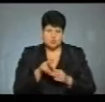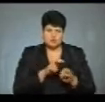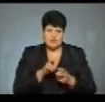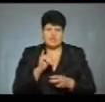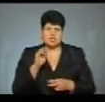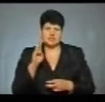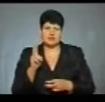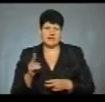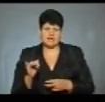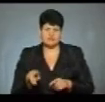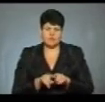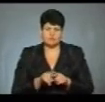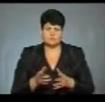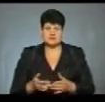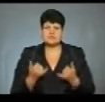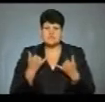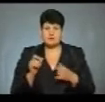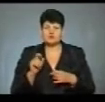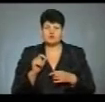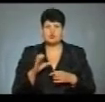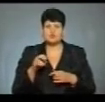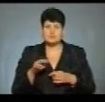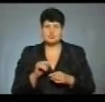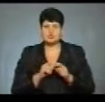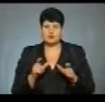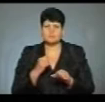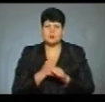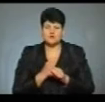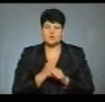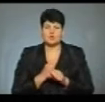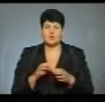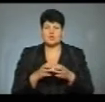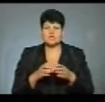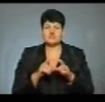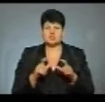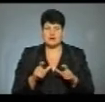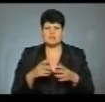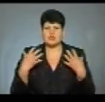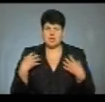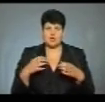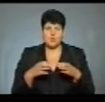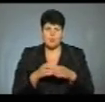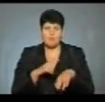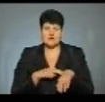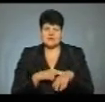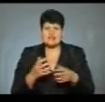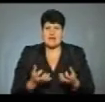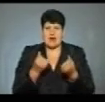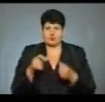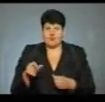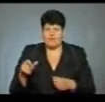пішли. Зараз у Золотослобідській школі працює координаційно-пошуковий штаб. Начальники груп поліцейських та